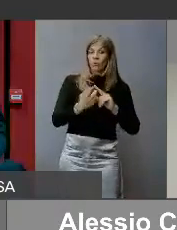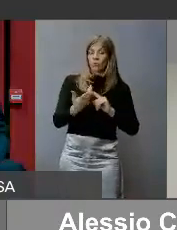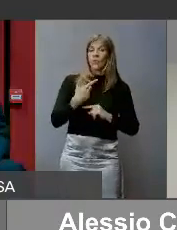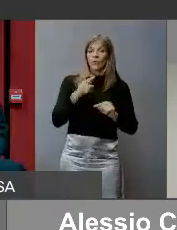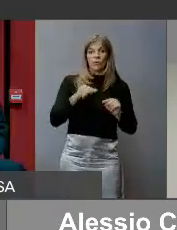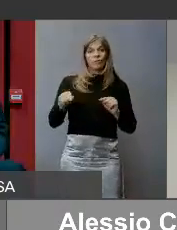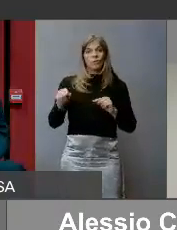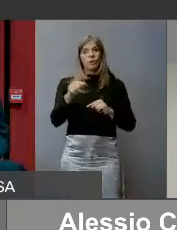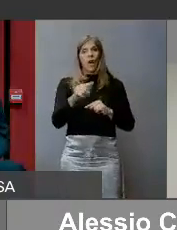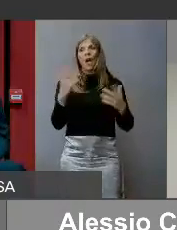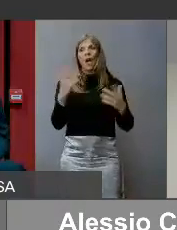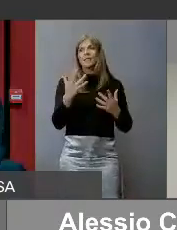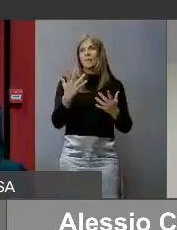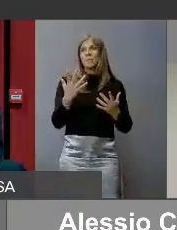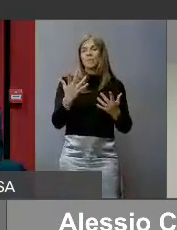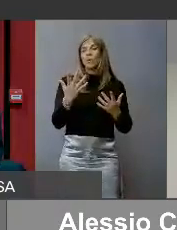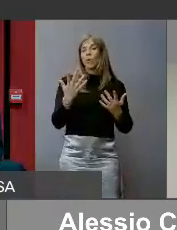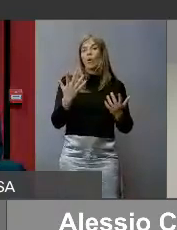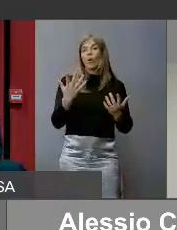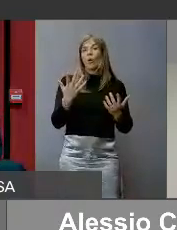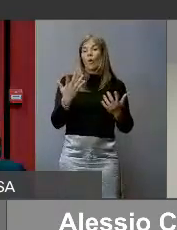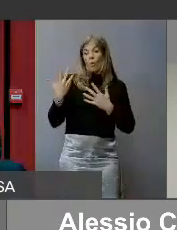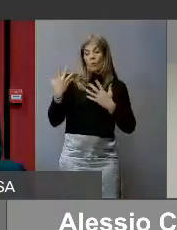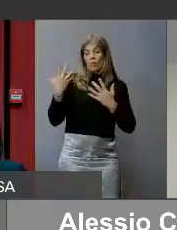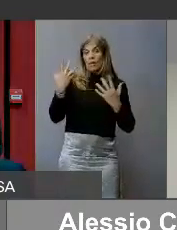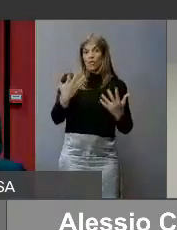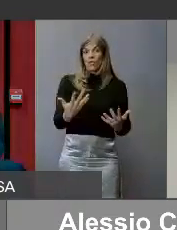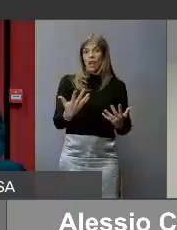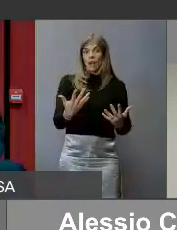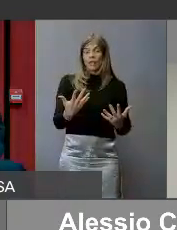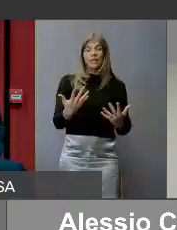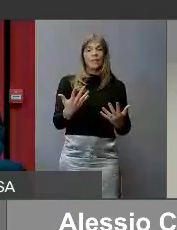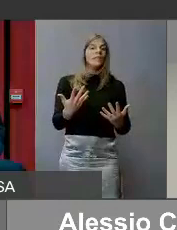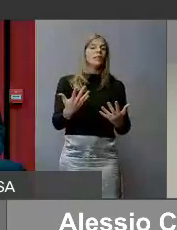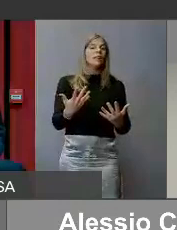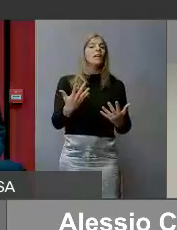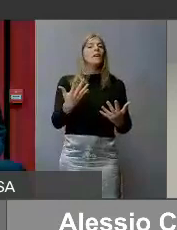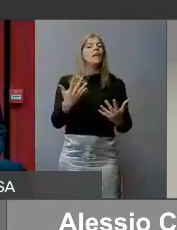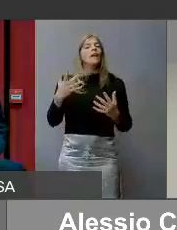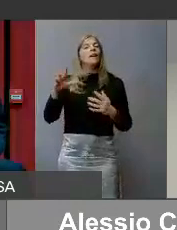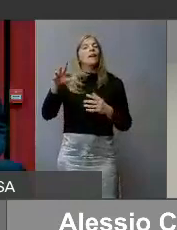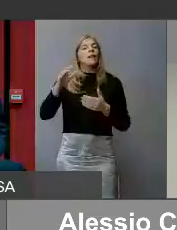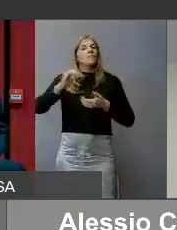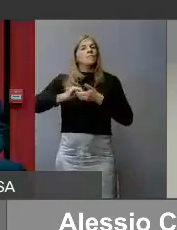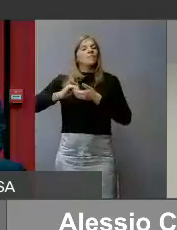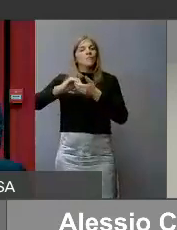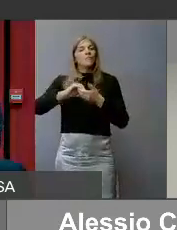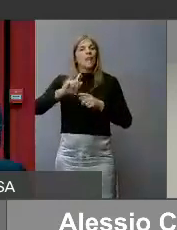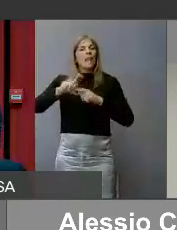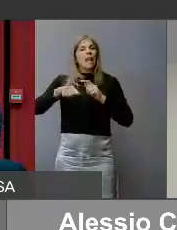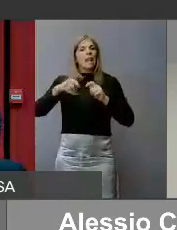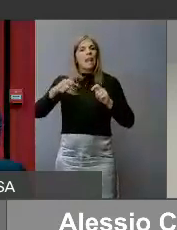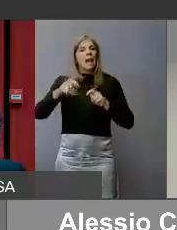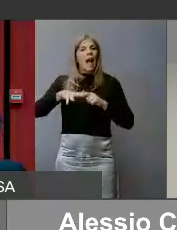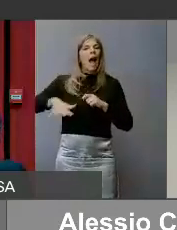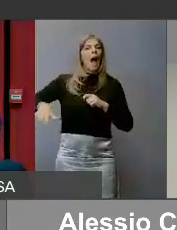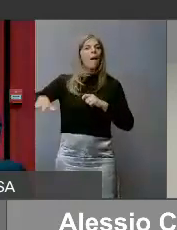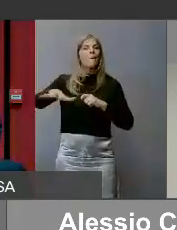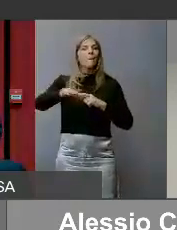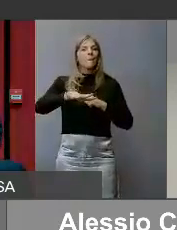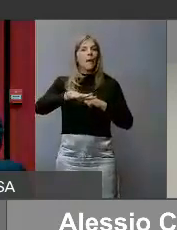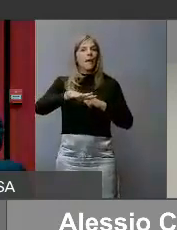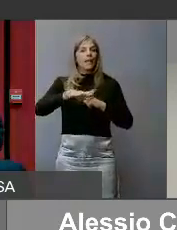accaduto negli ultimi dieci anni che girava ad esempio ricevesse un riconoscimento di legambiente come primo comune per la plastica